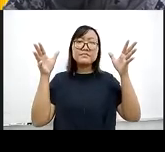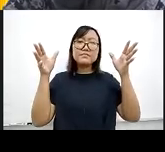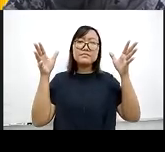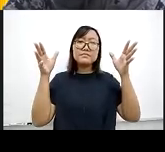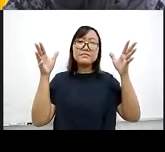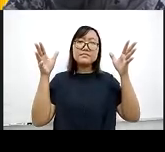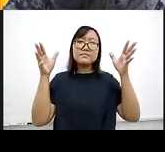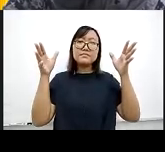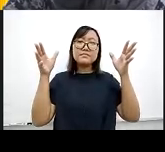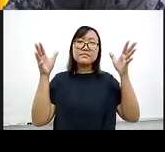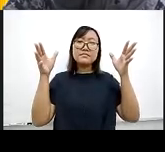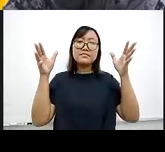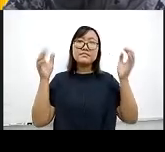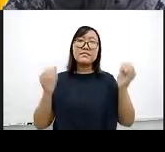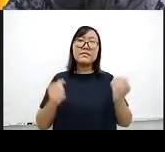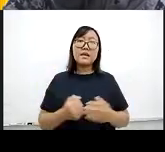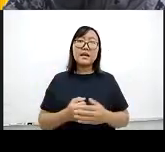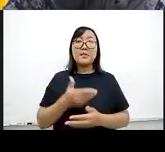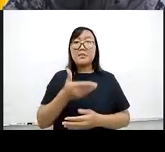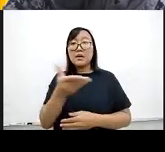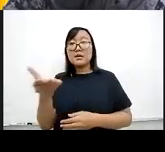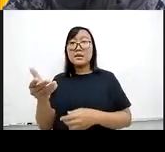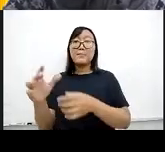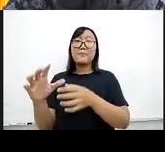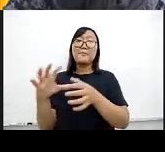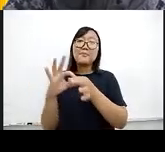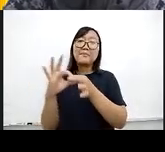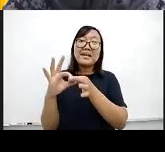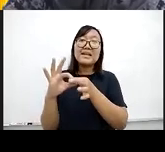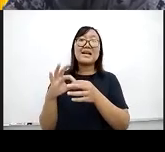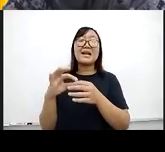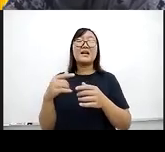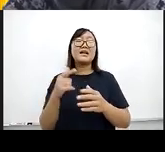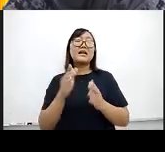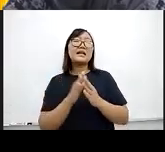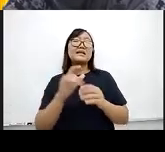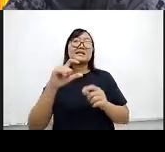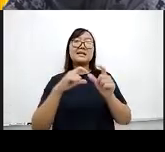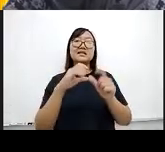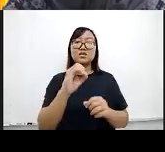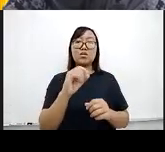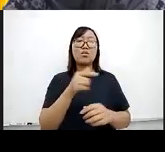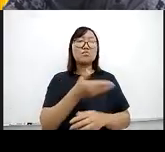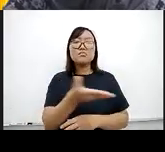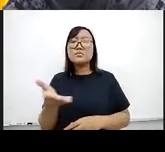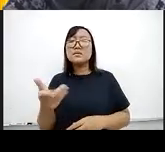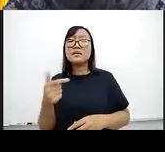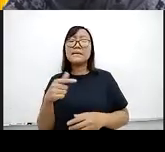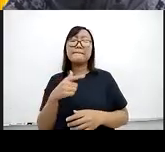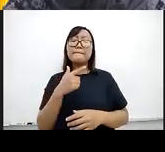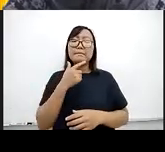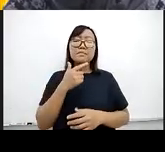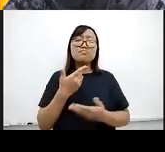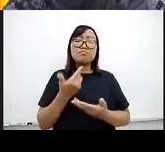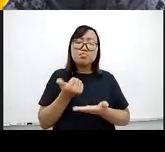dari Mitra maupun dari teman-teman diseso ini apa sih yang sebenarnya menjadi prioritas dan kedepan